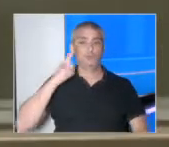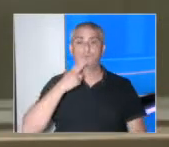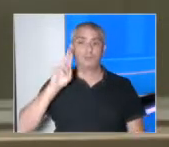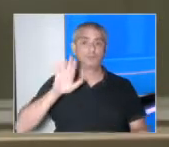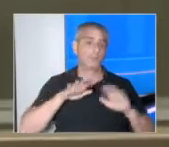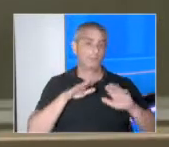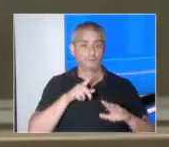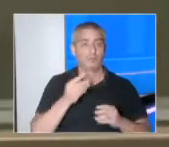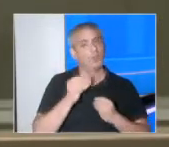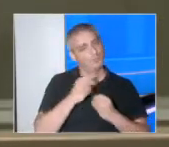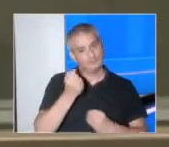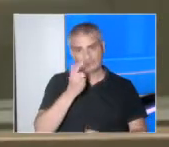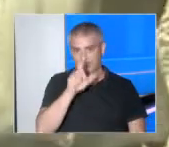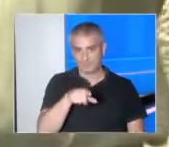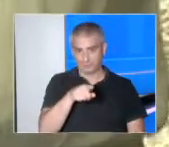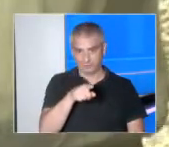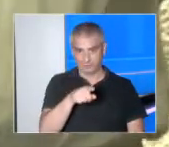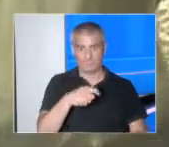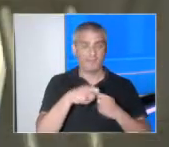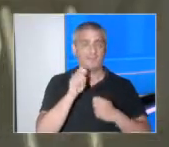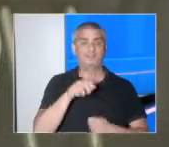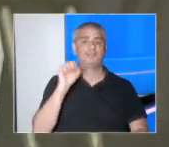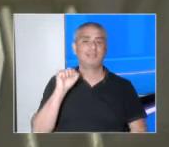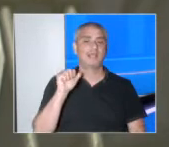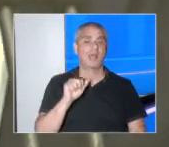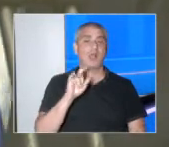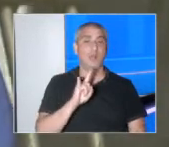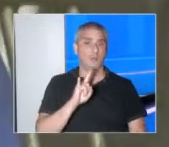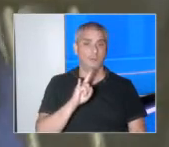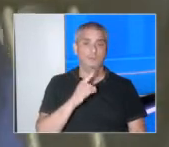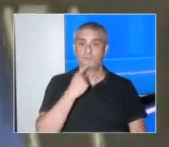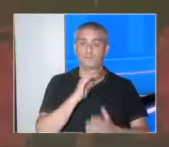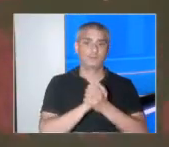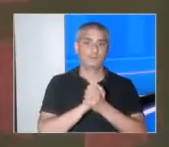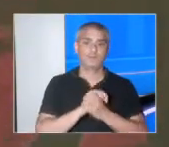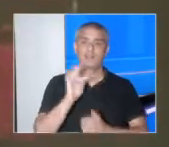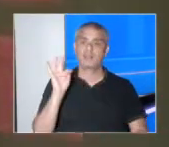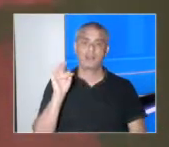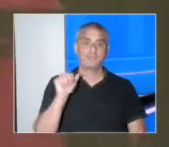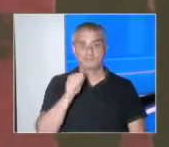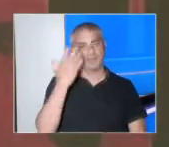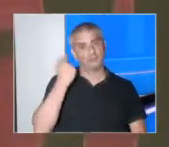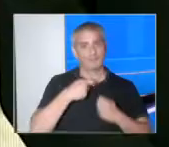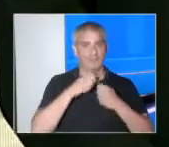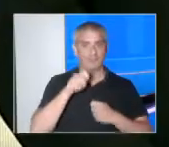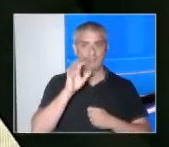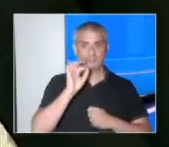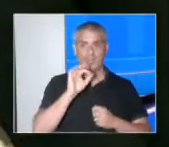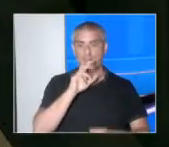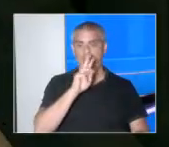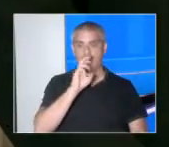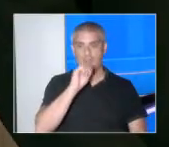הממשלה. עוד קצת על האיש הזה, חבר הכנסת סעיד אלחרומי. אנחנו רואים שלום לטלב אסן, לשעבר חבר כנסת מטעם רע"מ. שלום